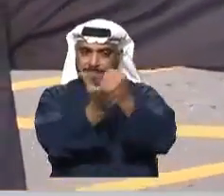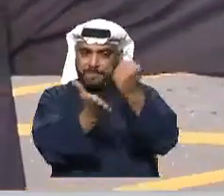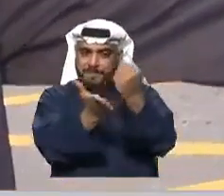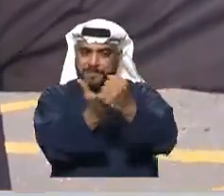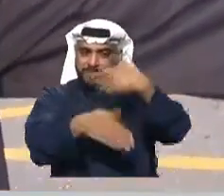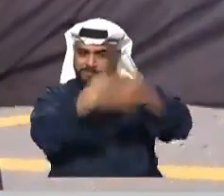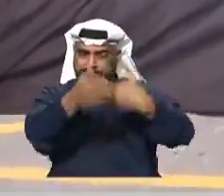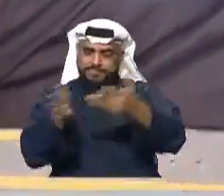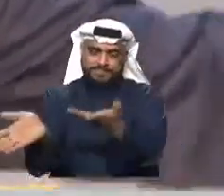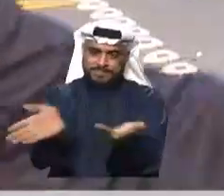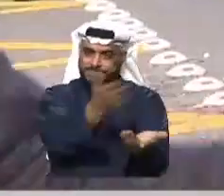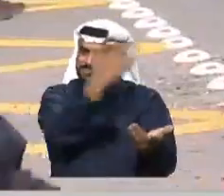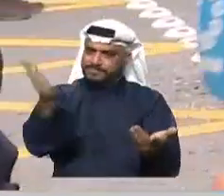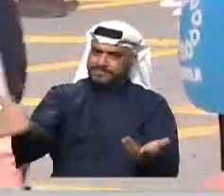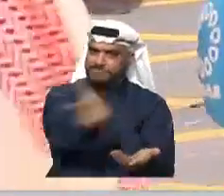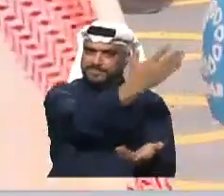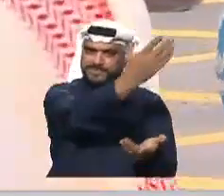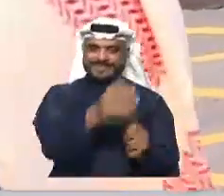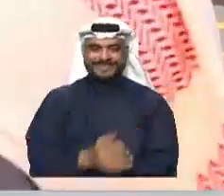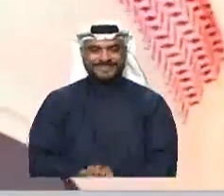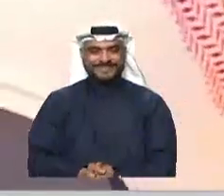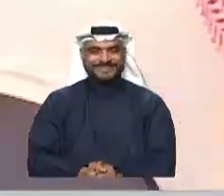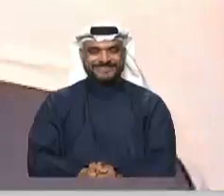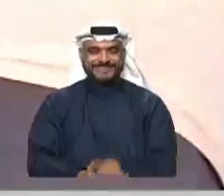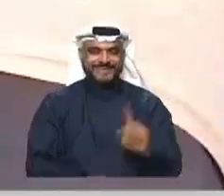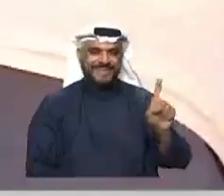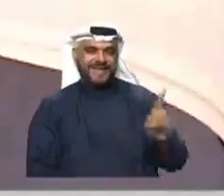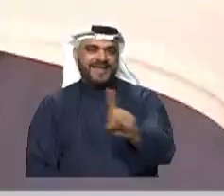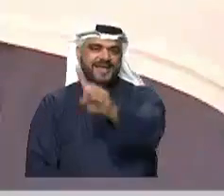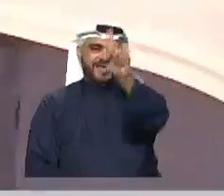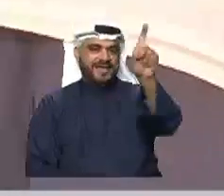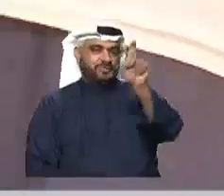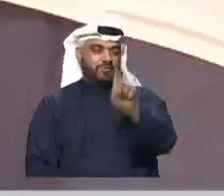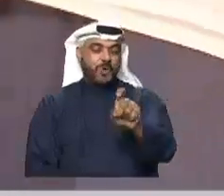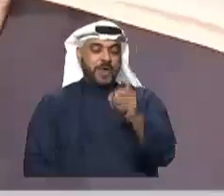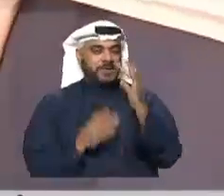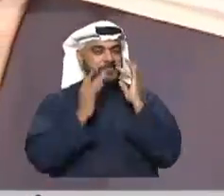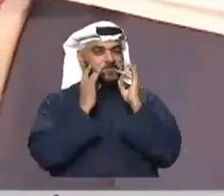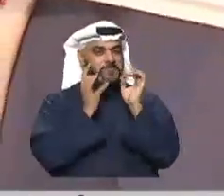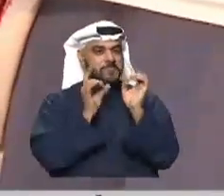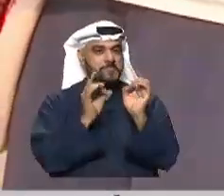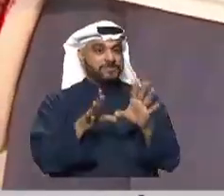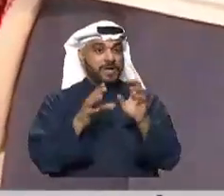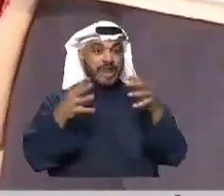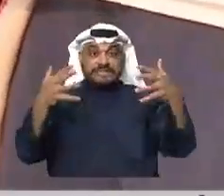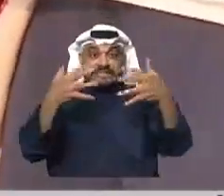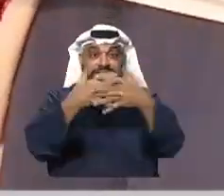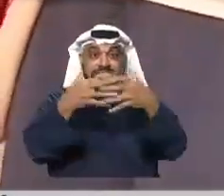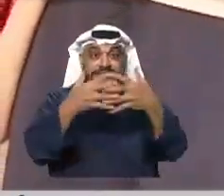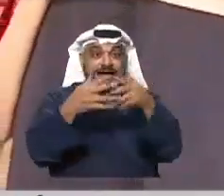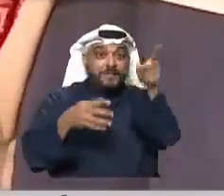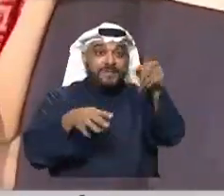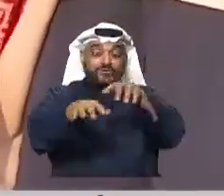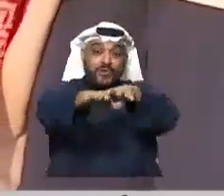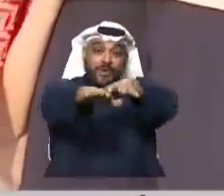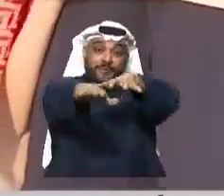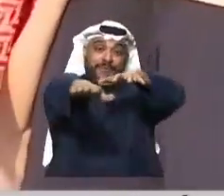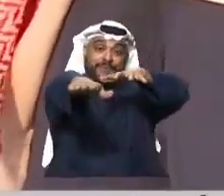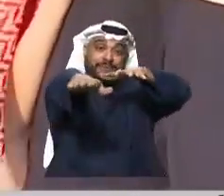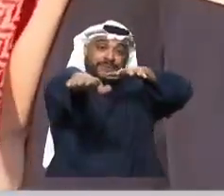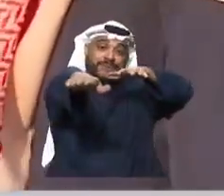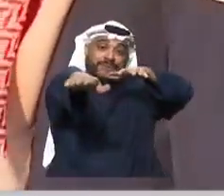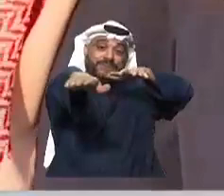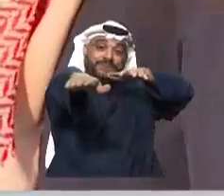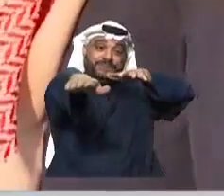لجميع المشجعين. العقيد وليد، يعني ما شاء الله بالرغم من زحمه الجماهير